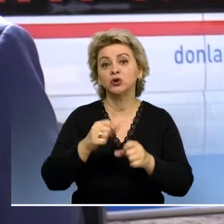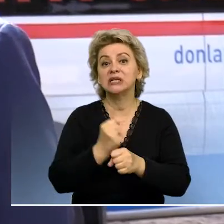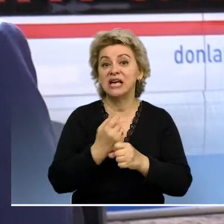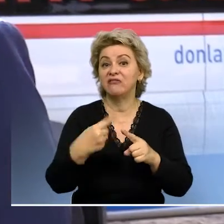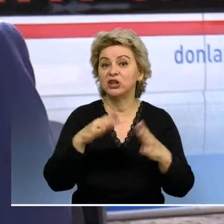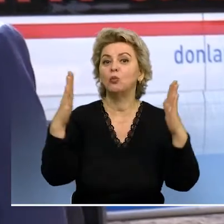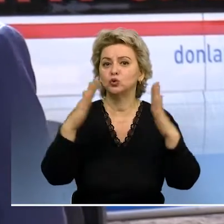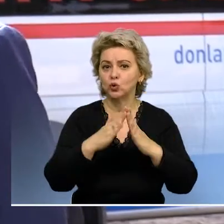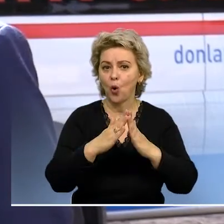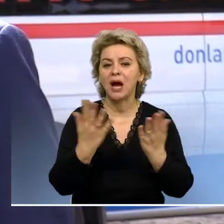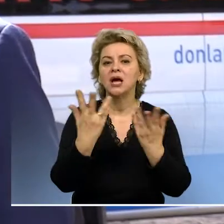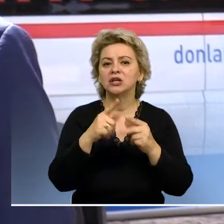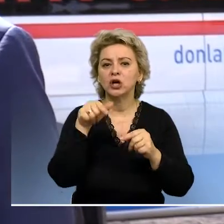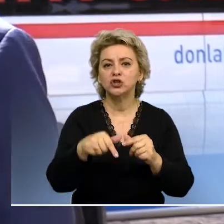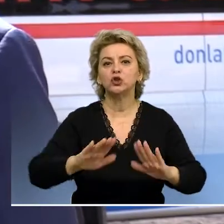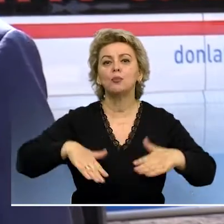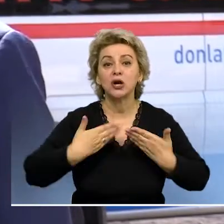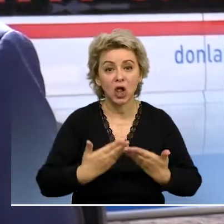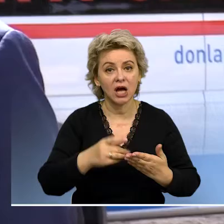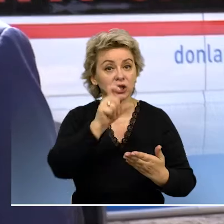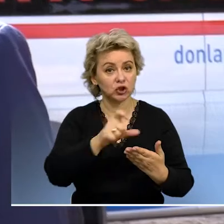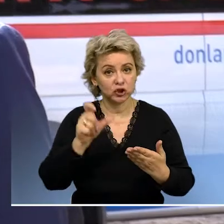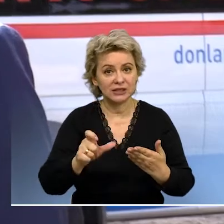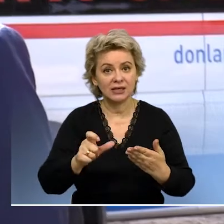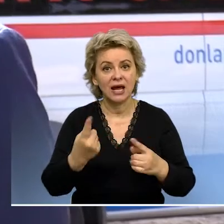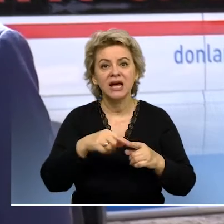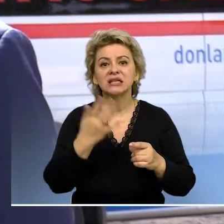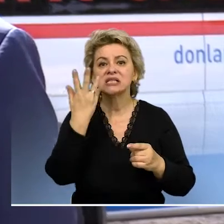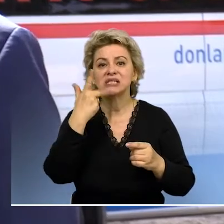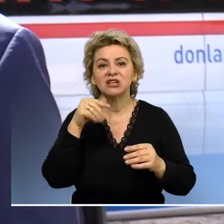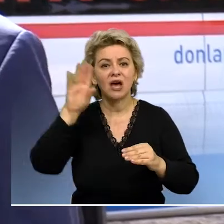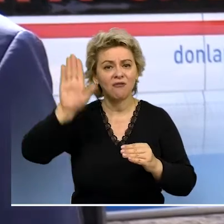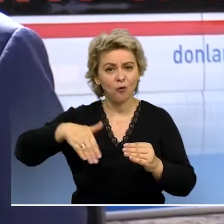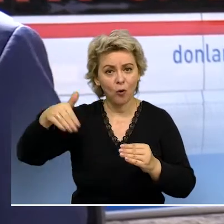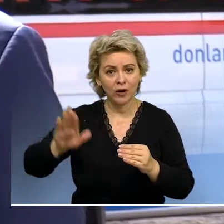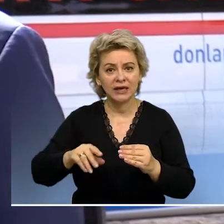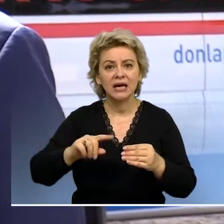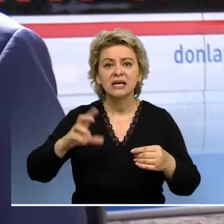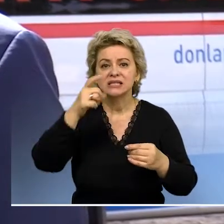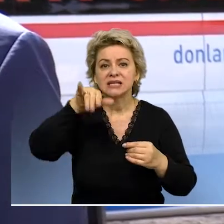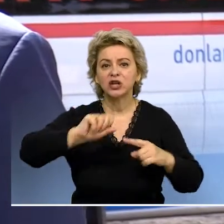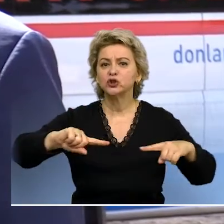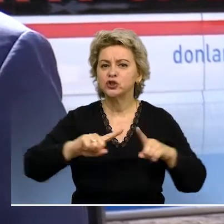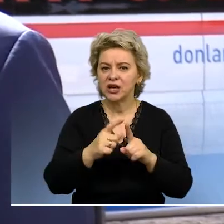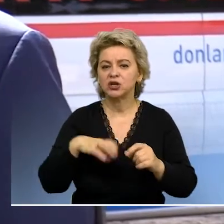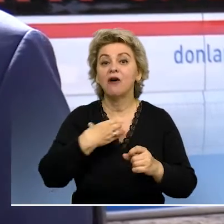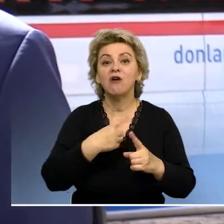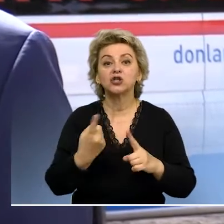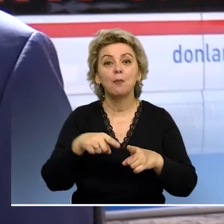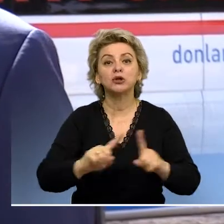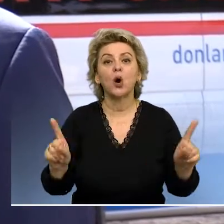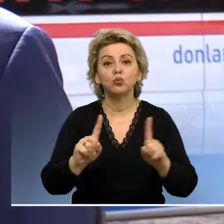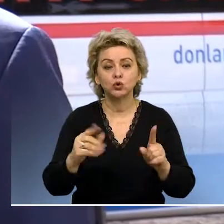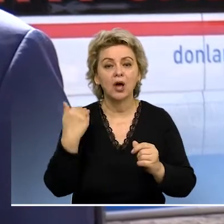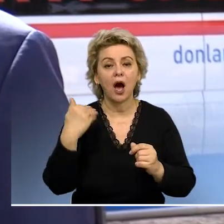отделка, которая производится в этом доме, она учитывает и пожелания жителей. Это цветовая гамма, это